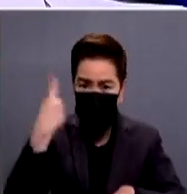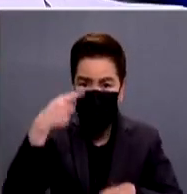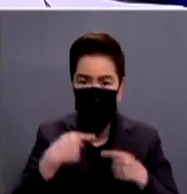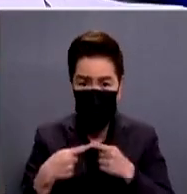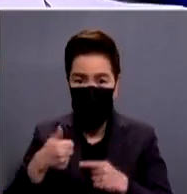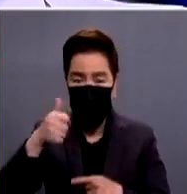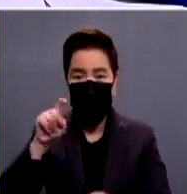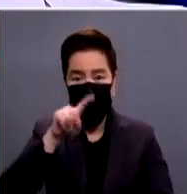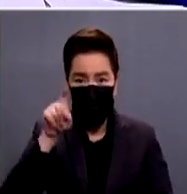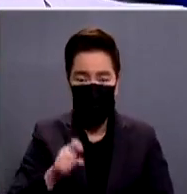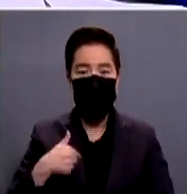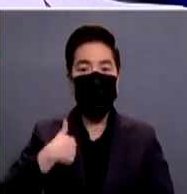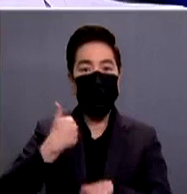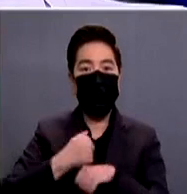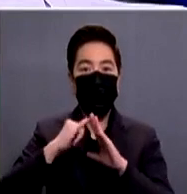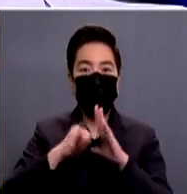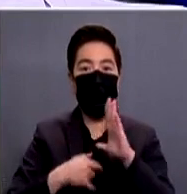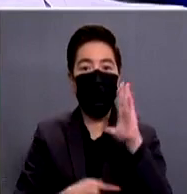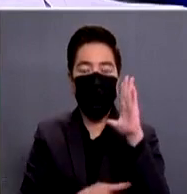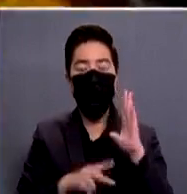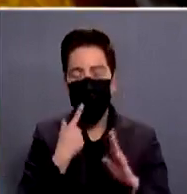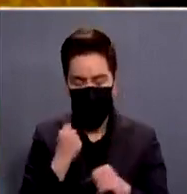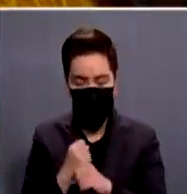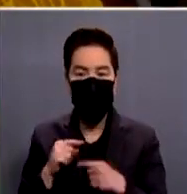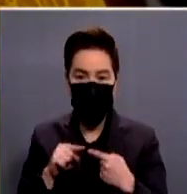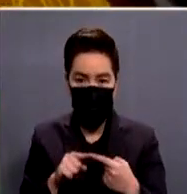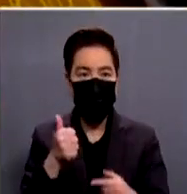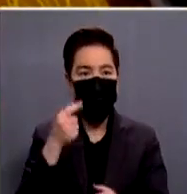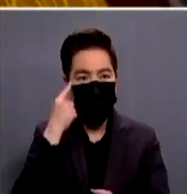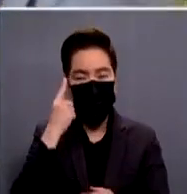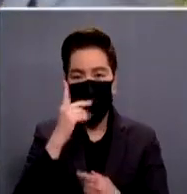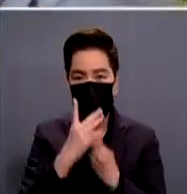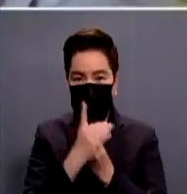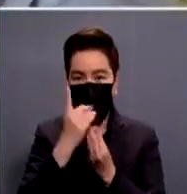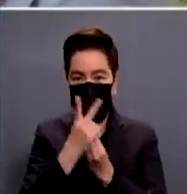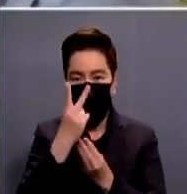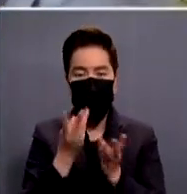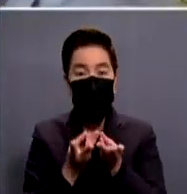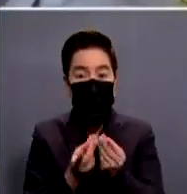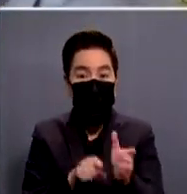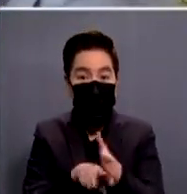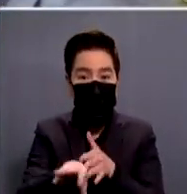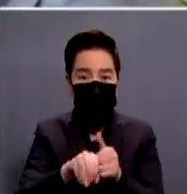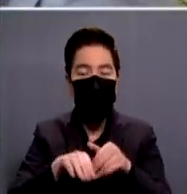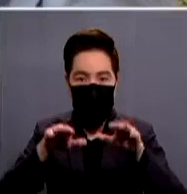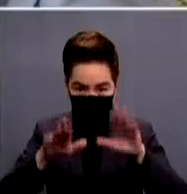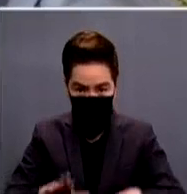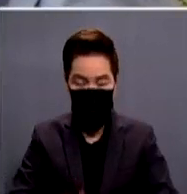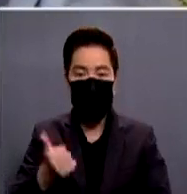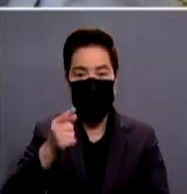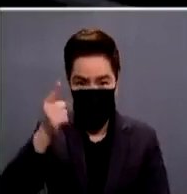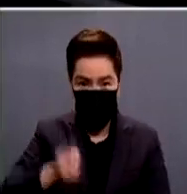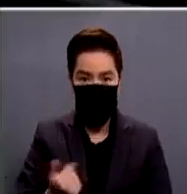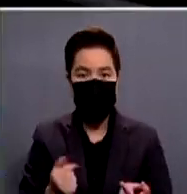นะคะวันนี้มีคำยืนยันจากทางท่านผู้ว่าแล้วบอกว่าเชื่อว่ายังเดินหน้าต่อไปได้และไม่เกิน2สัปดาห์เดี๋ยวตัวเลขจะลดลงตามลำดับนะคะคุณผู้ชม